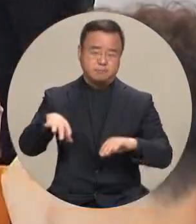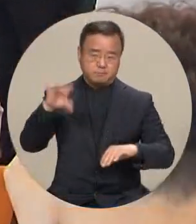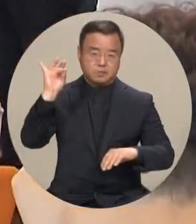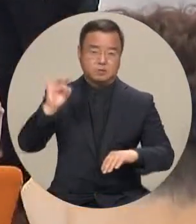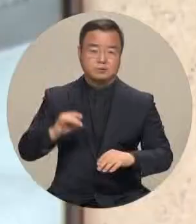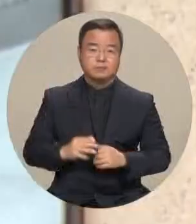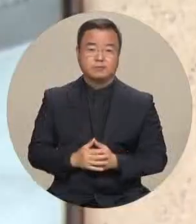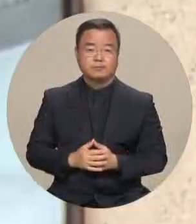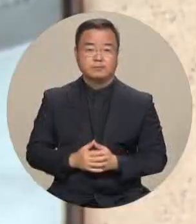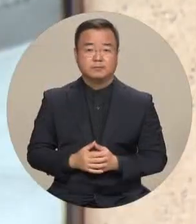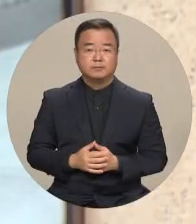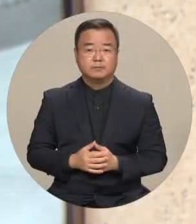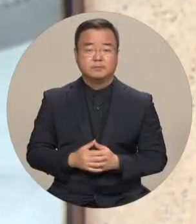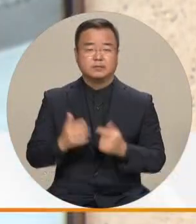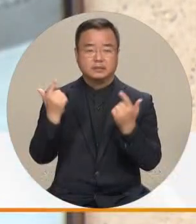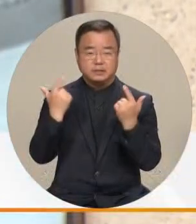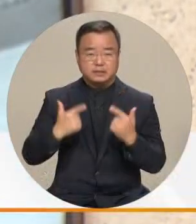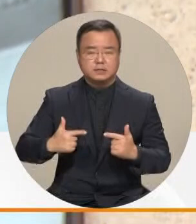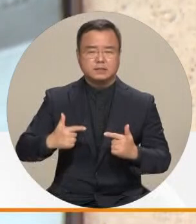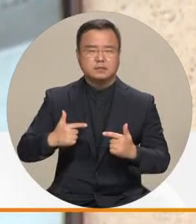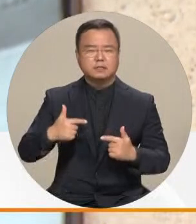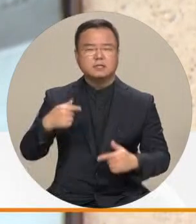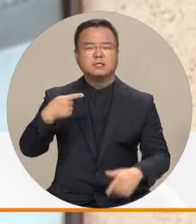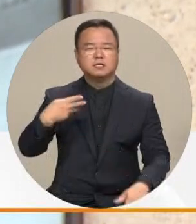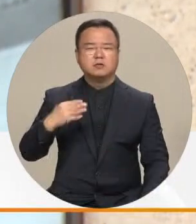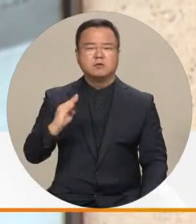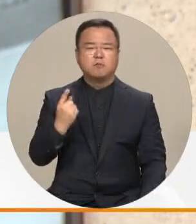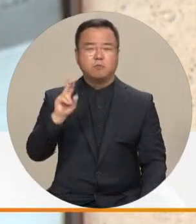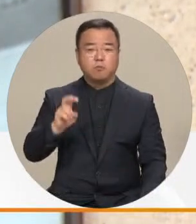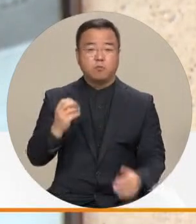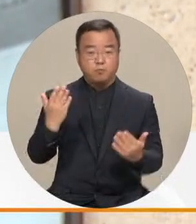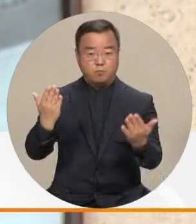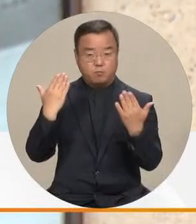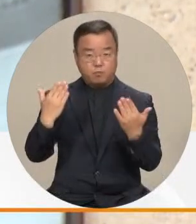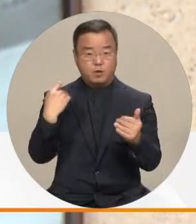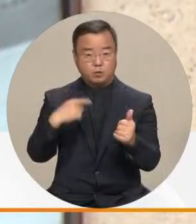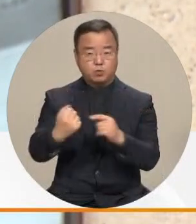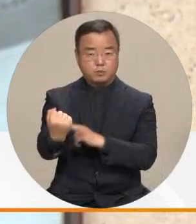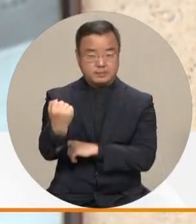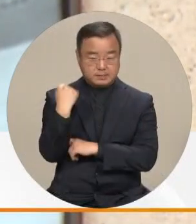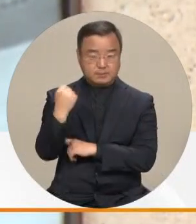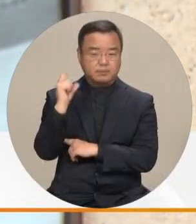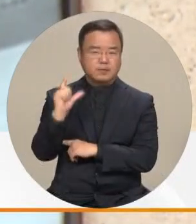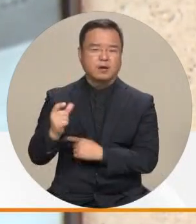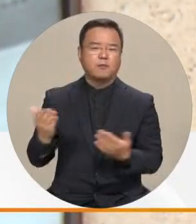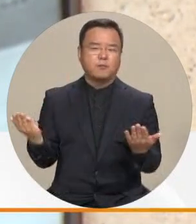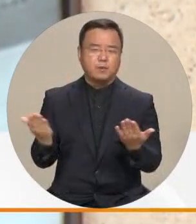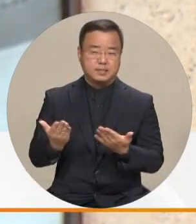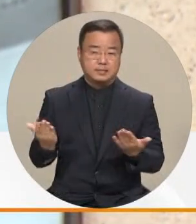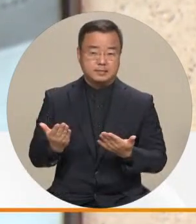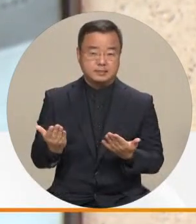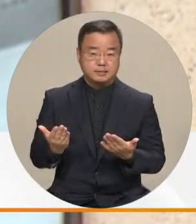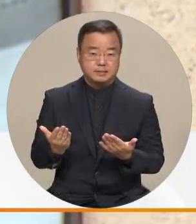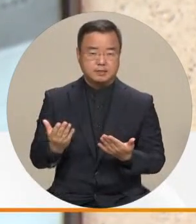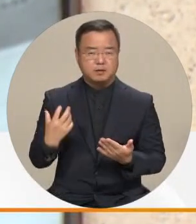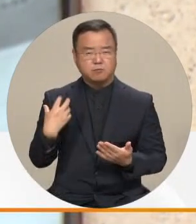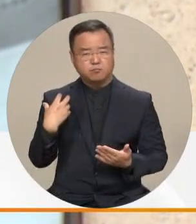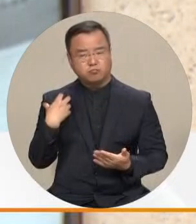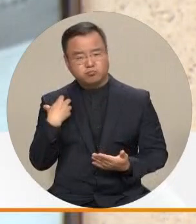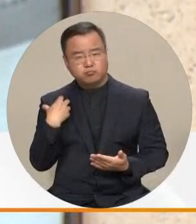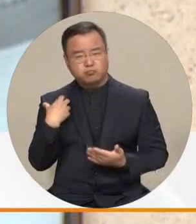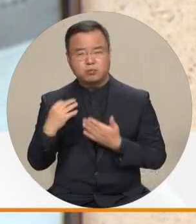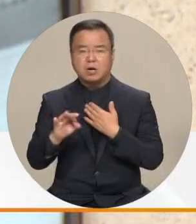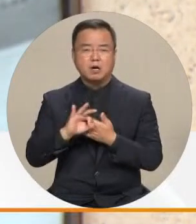합니다. 늘봄 학교가 학교의 교육력 강화에, 본질적인 교육력 강화에 조금이라도 부담이 돼서는 이건